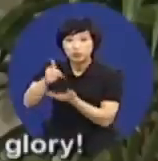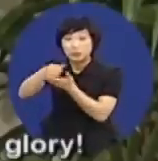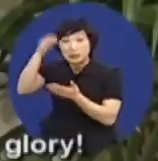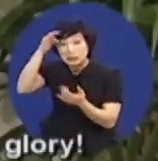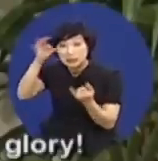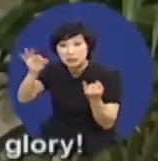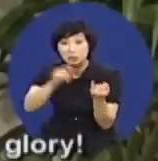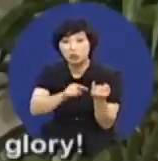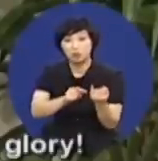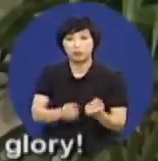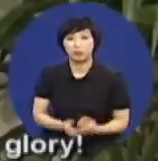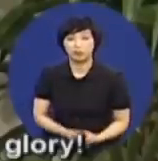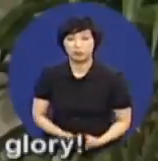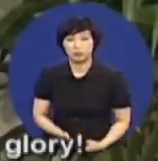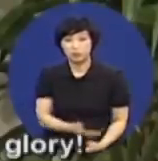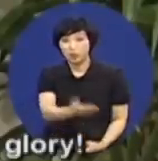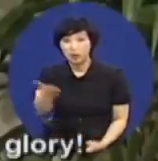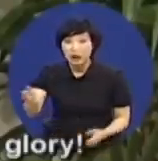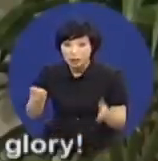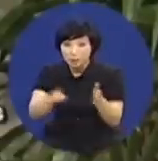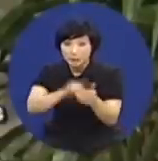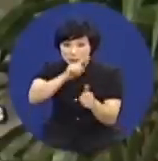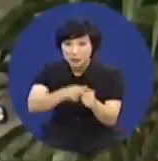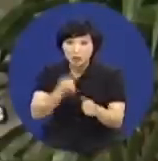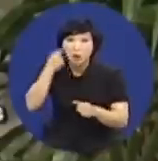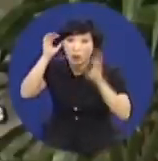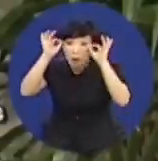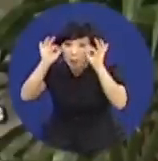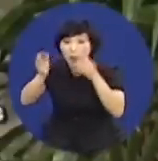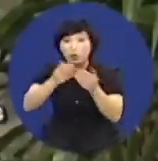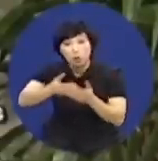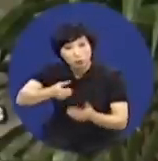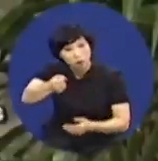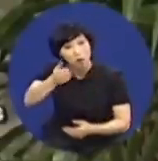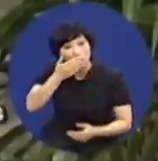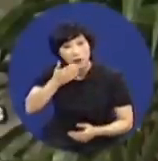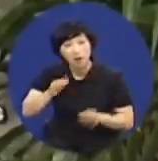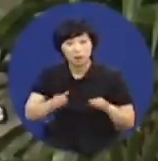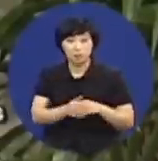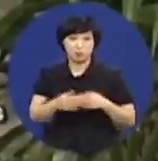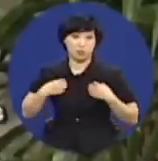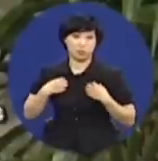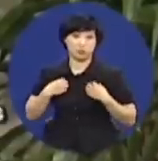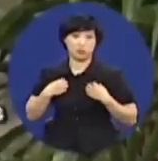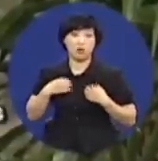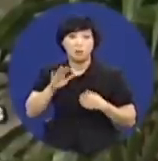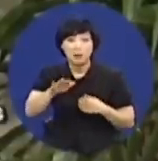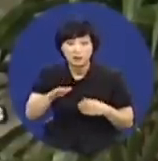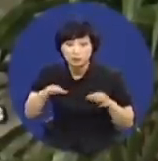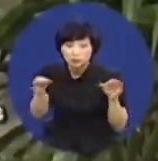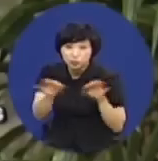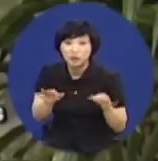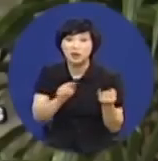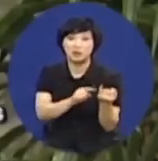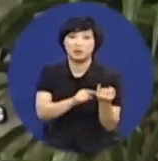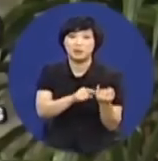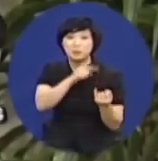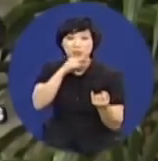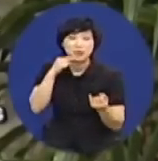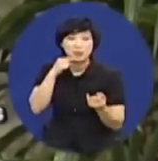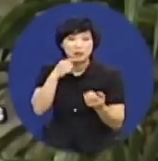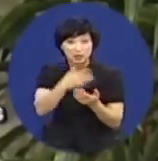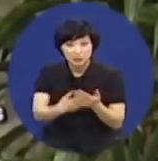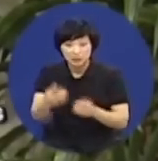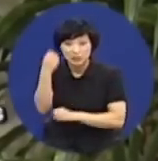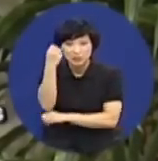を認めるとき、あなたが信じるなら栄光を見る。イエス様の着物に触った瞬間、血